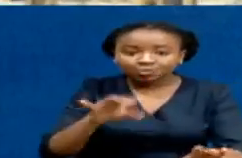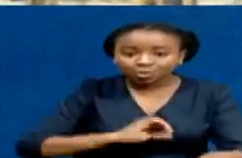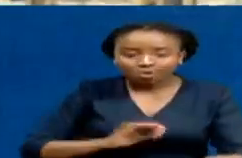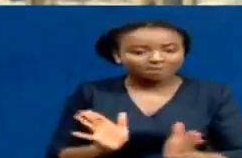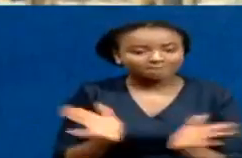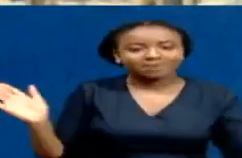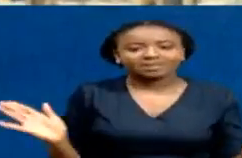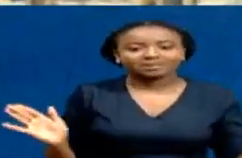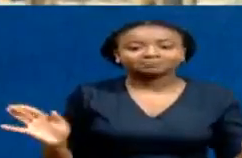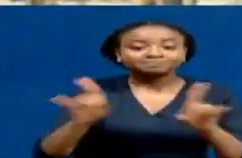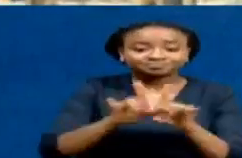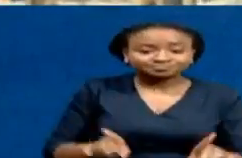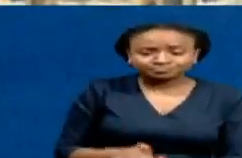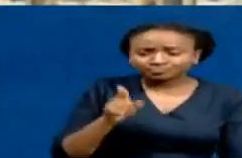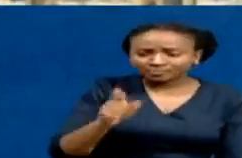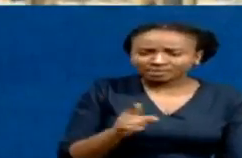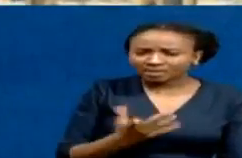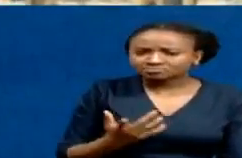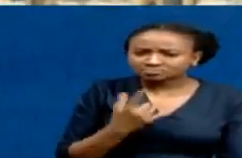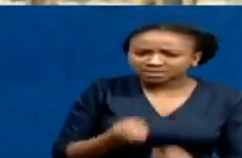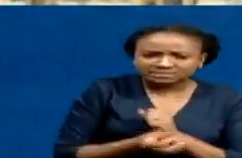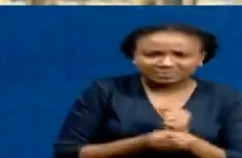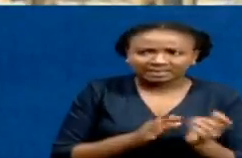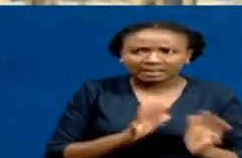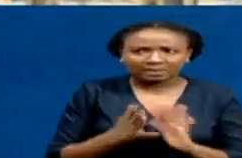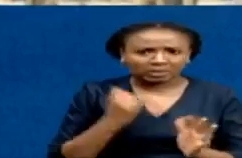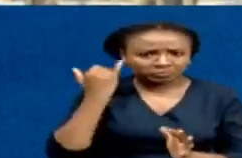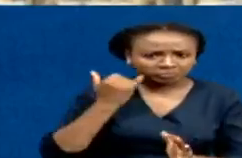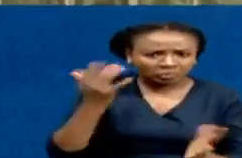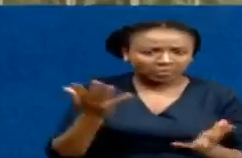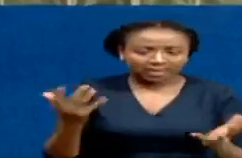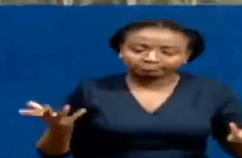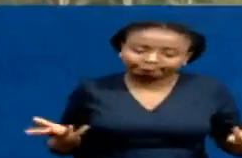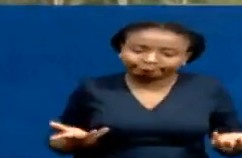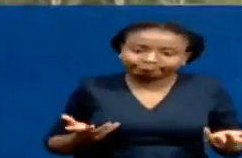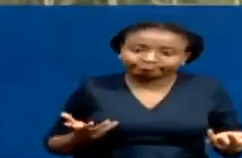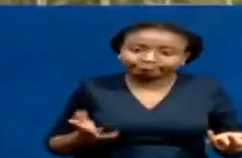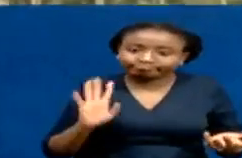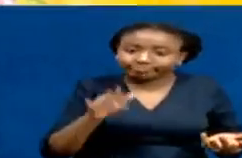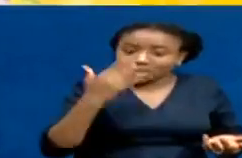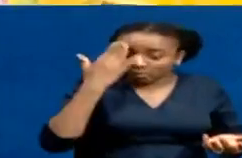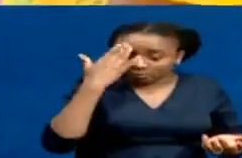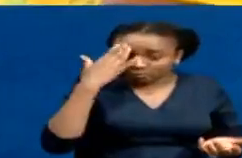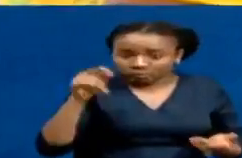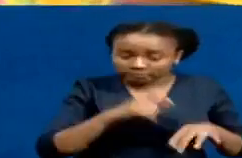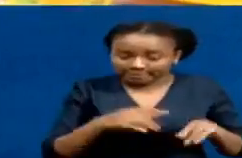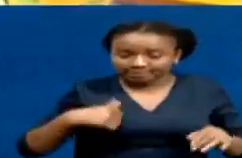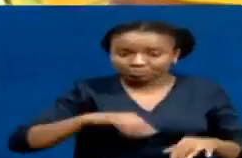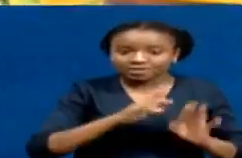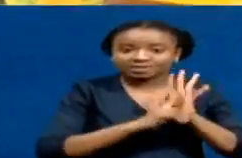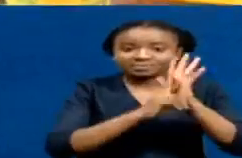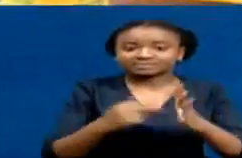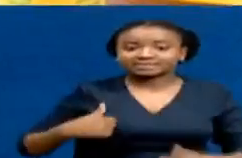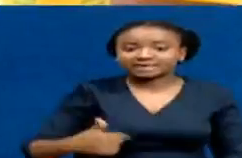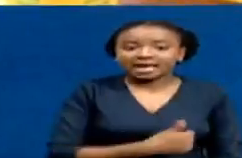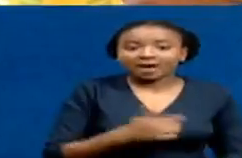wa kaunti Mombasa akiwa na wakati mgumu kueleza iwapi Gavana Joho. That when we are representing our people, we